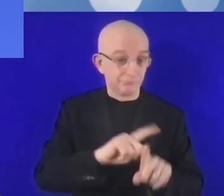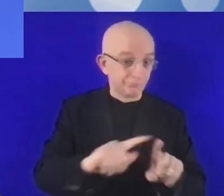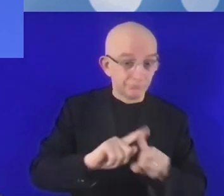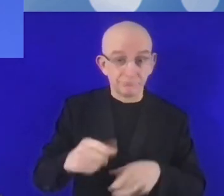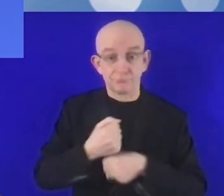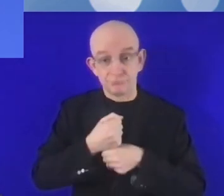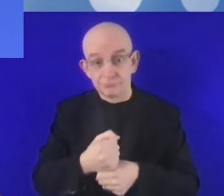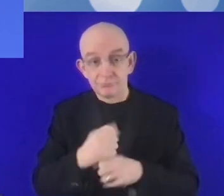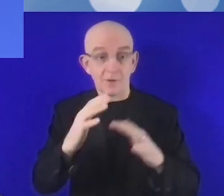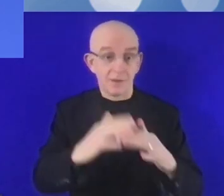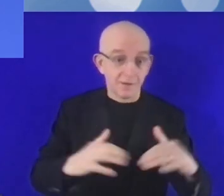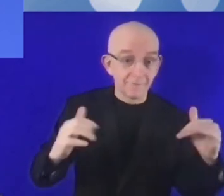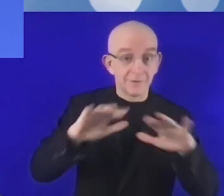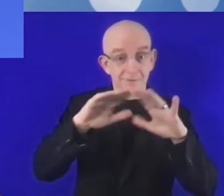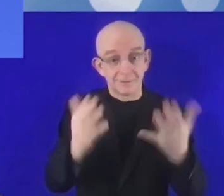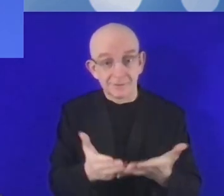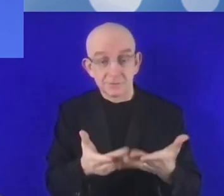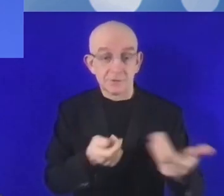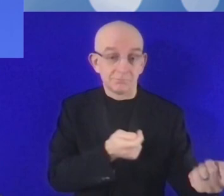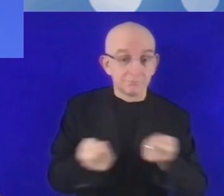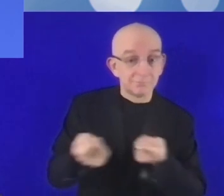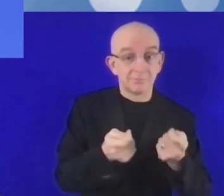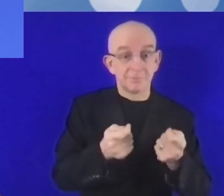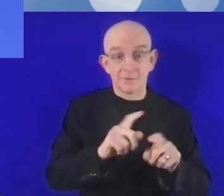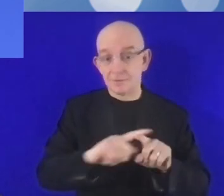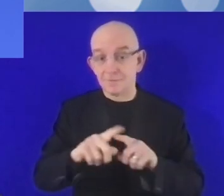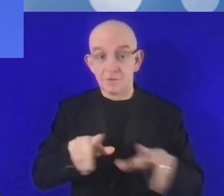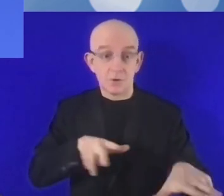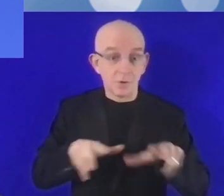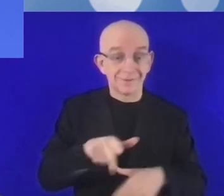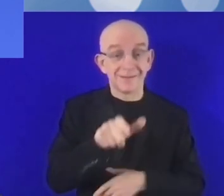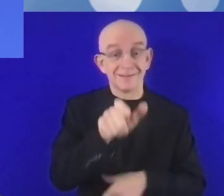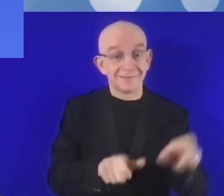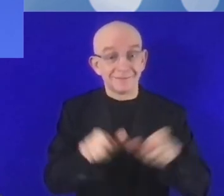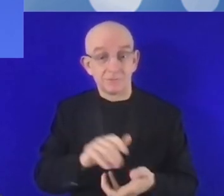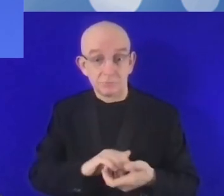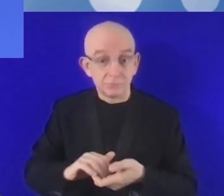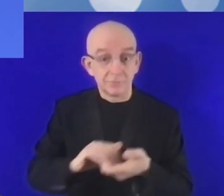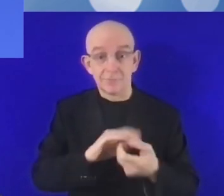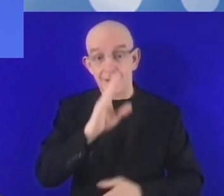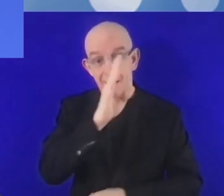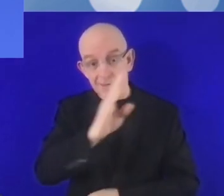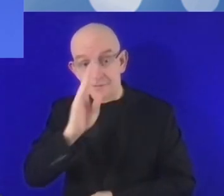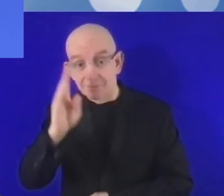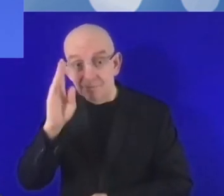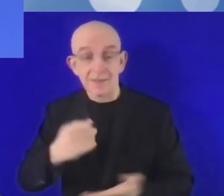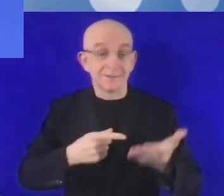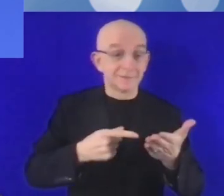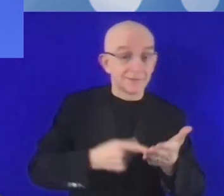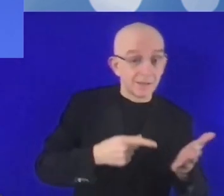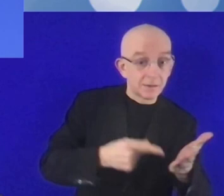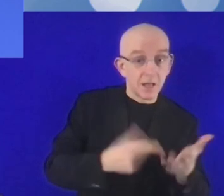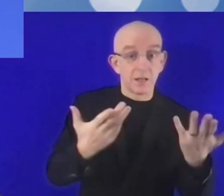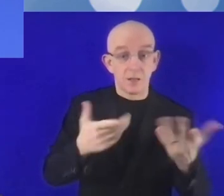国际社会，还有一些公司、科学家、民间社会等等等。这所有的参与者，他